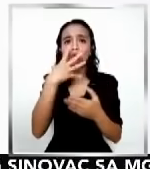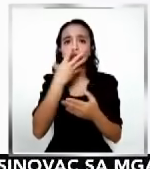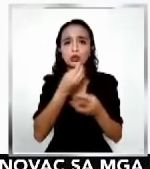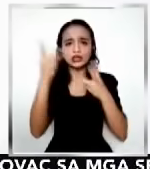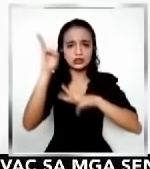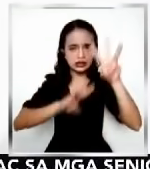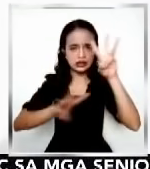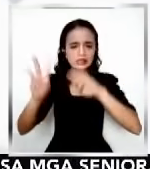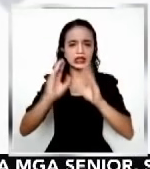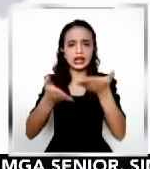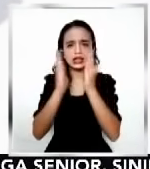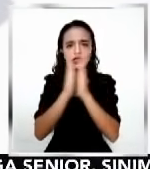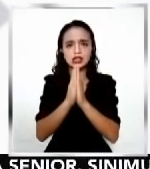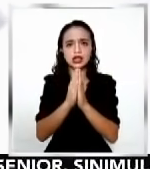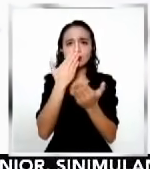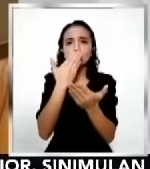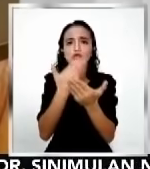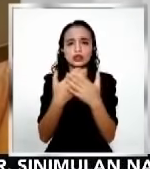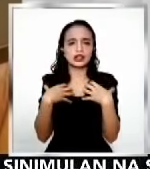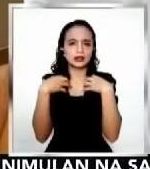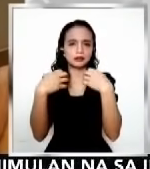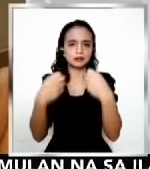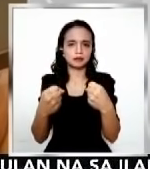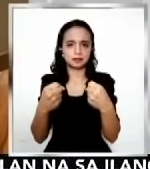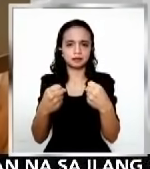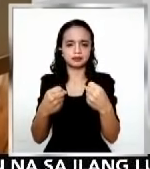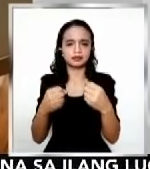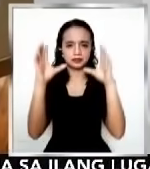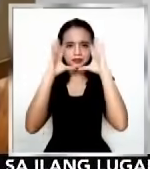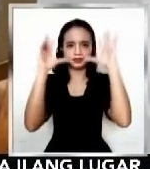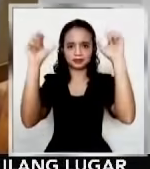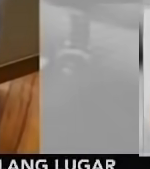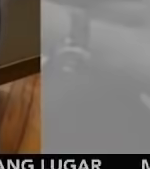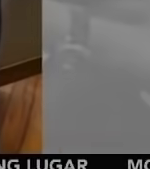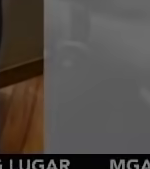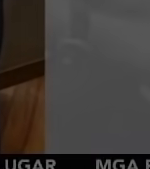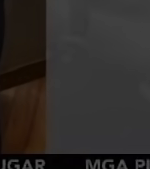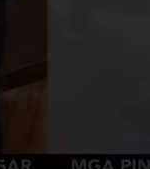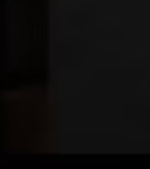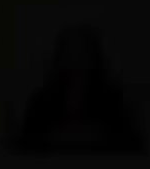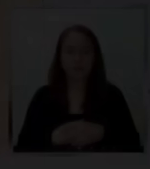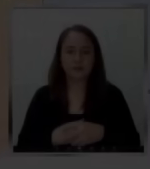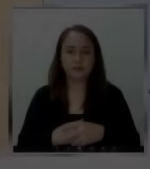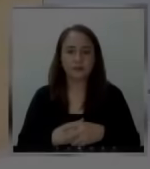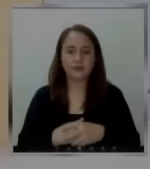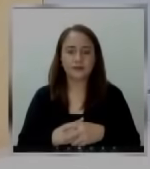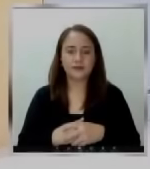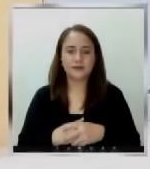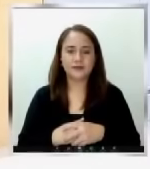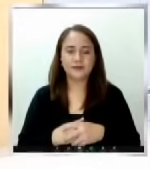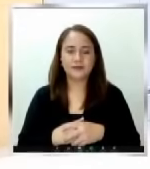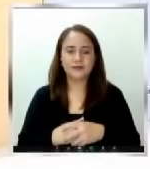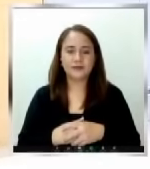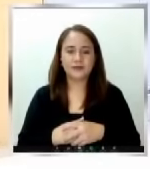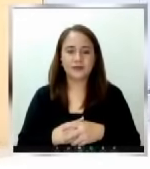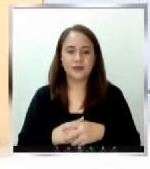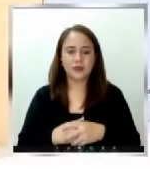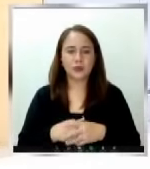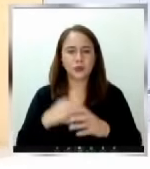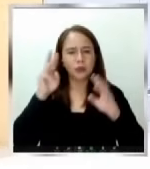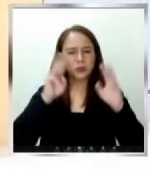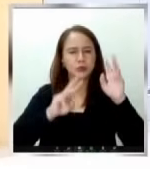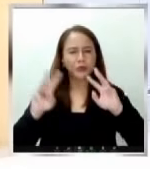mabuting kalusugan sa punong ehekutibo. Bernadette Reyes, Nakatutok, 24 Oras. Nababahala na ang World